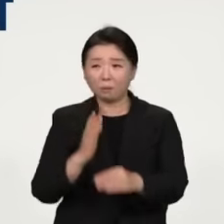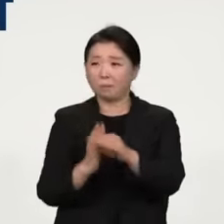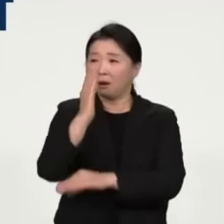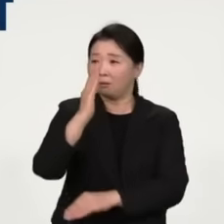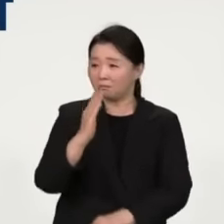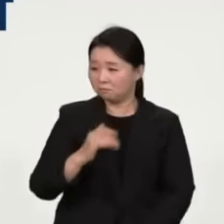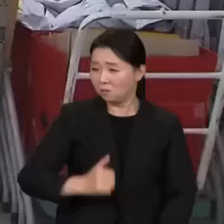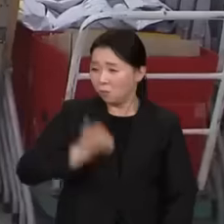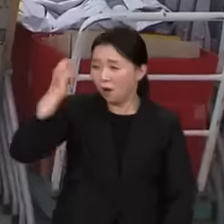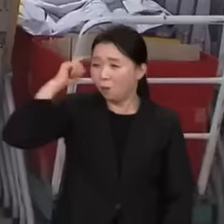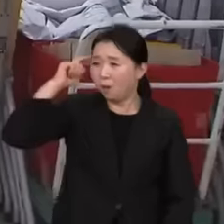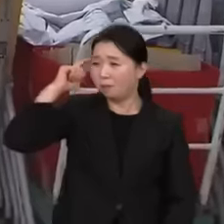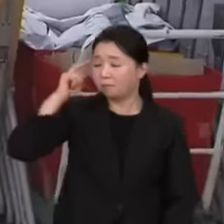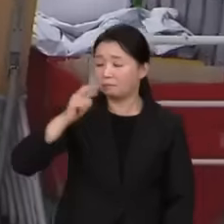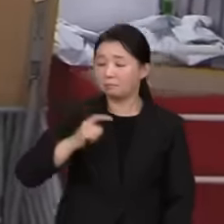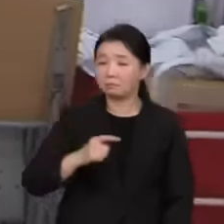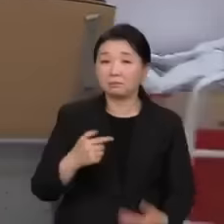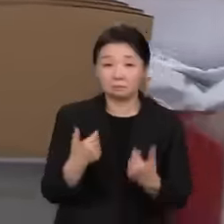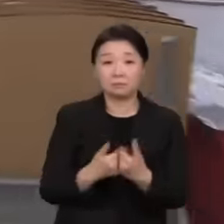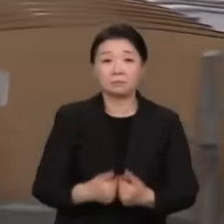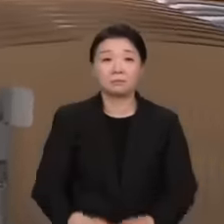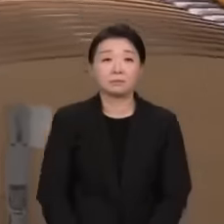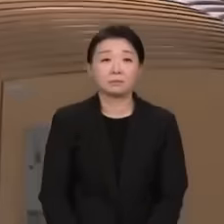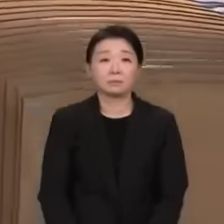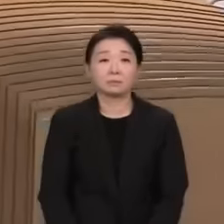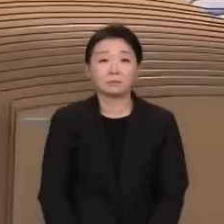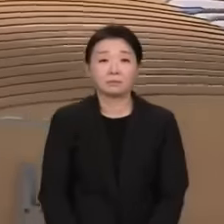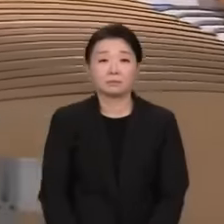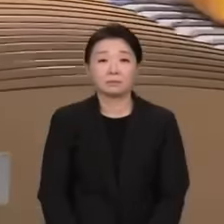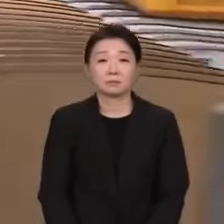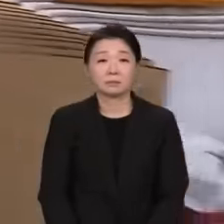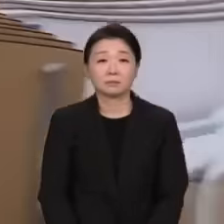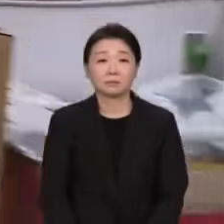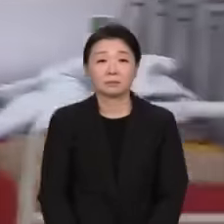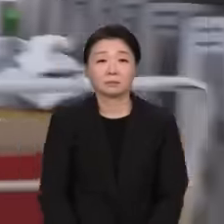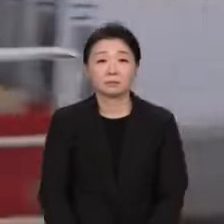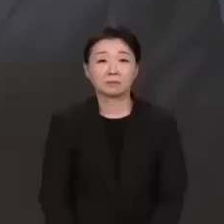발끈한지 모르겠다고 반박했습니다. JTBC 최승기입니다.